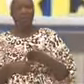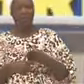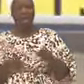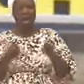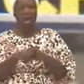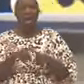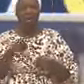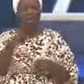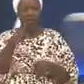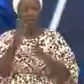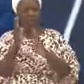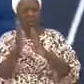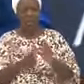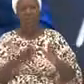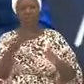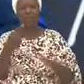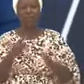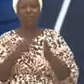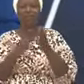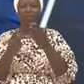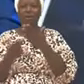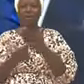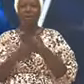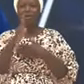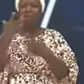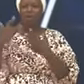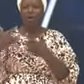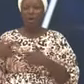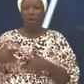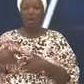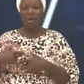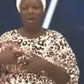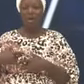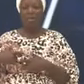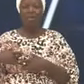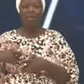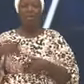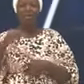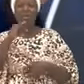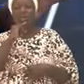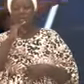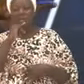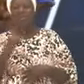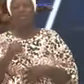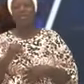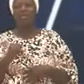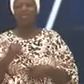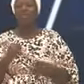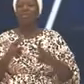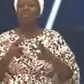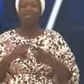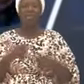quand je quitte la réunion donc d'accord mort